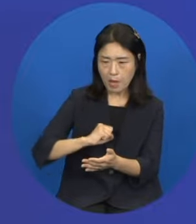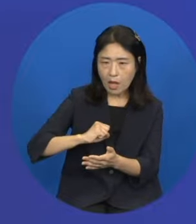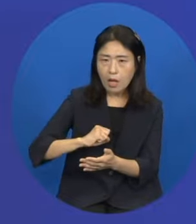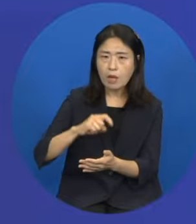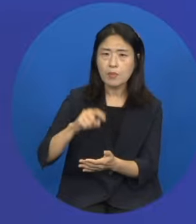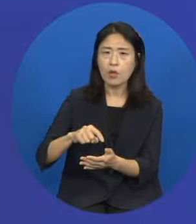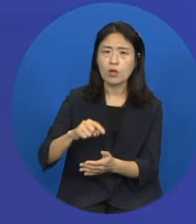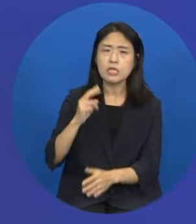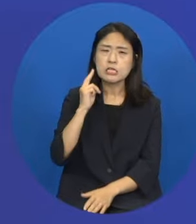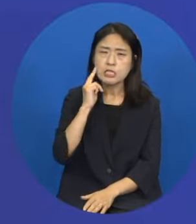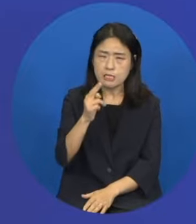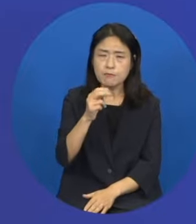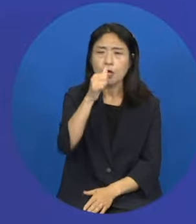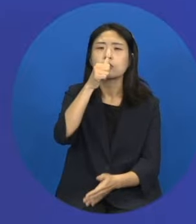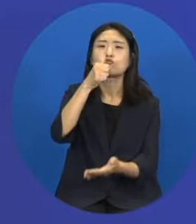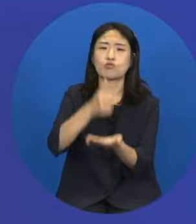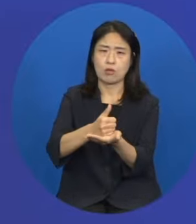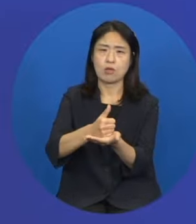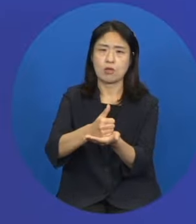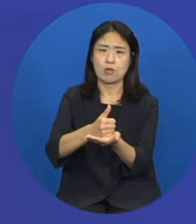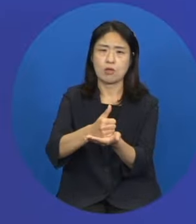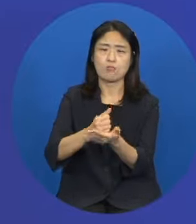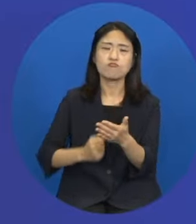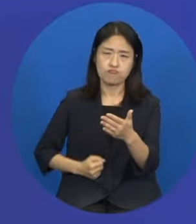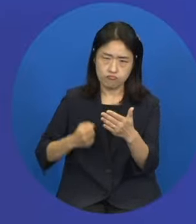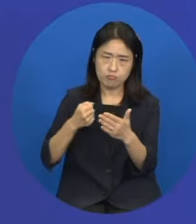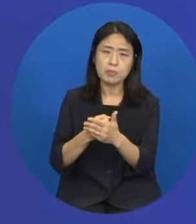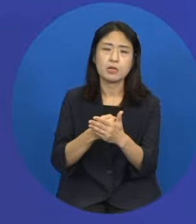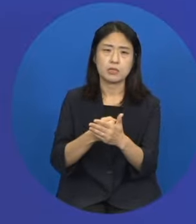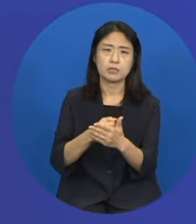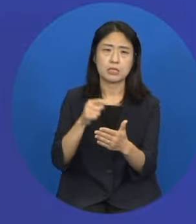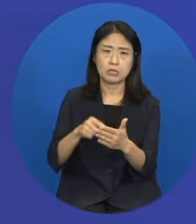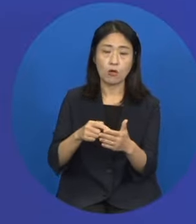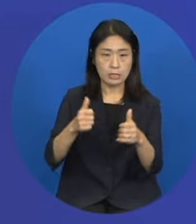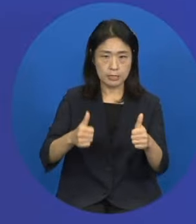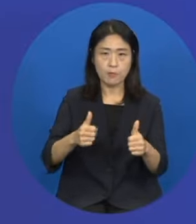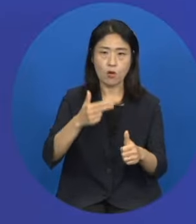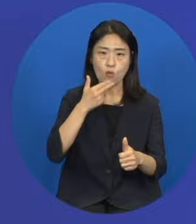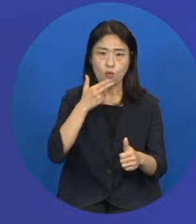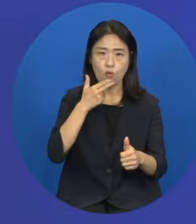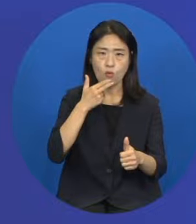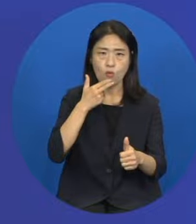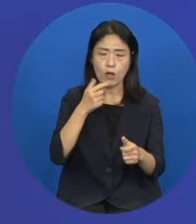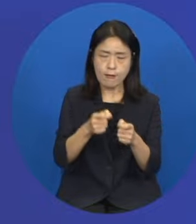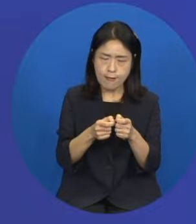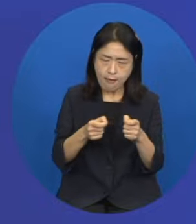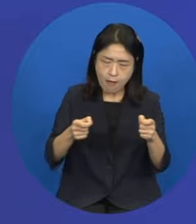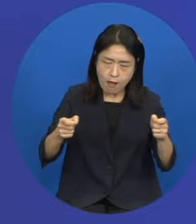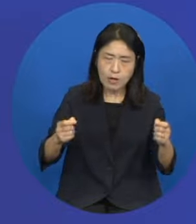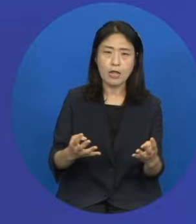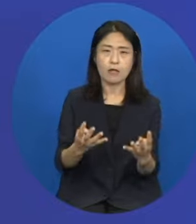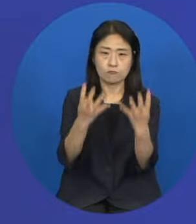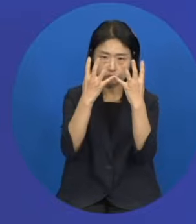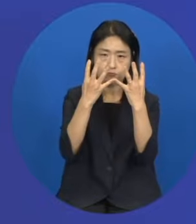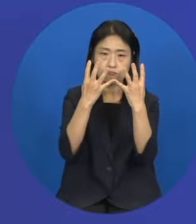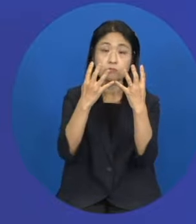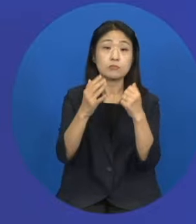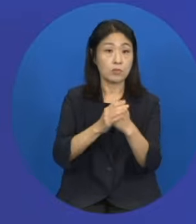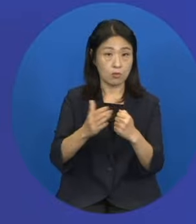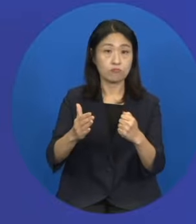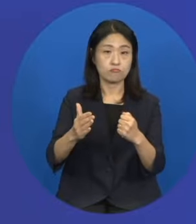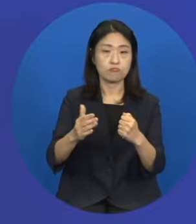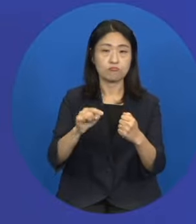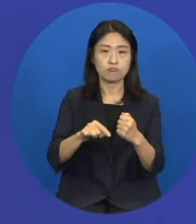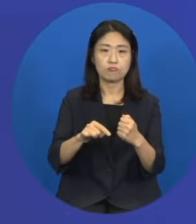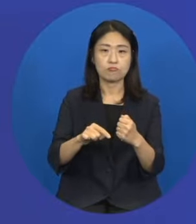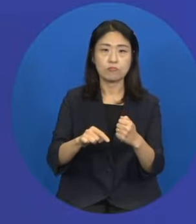불가능한 심각한 범죄로 간주가 된다는 거예요. 그래서 재판 없이도 수년 동안 감옥에 갇힐 수 있기 때문에 이